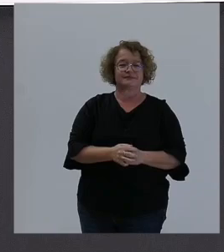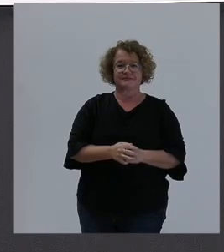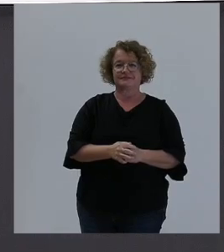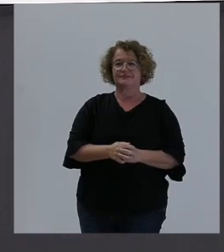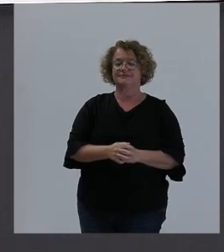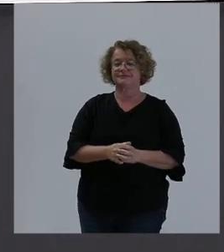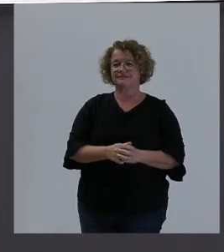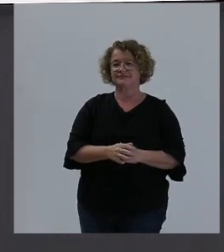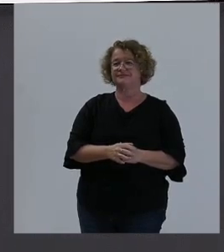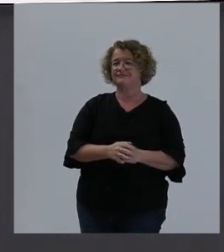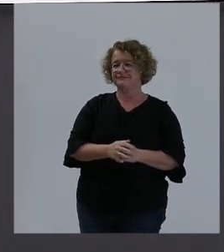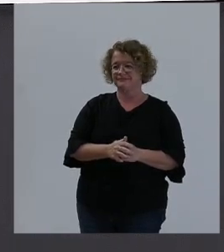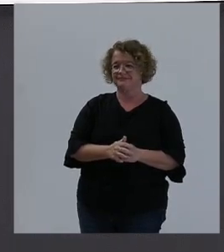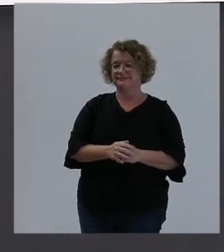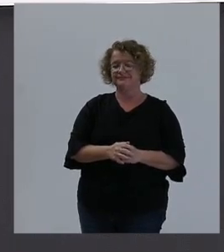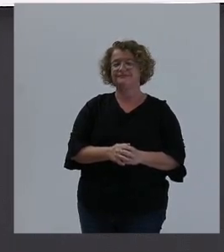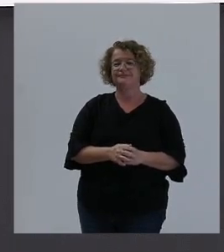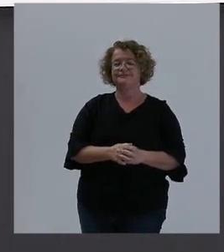2 heures.